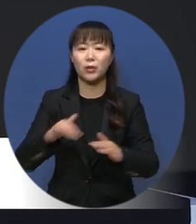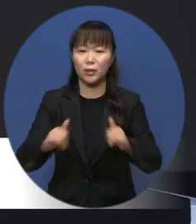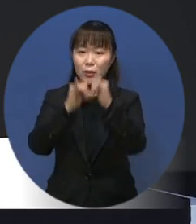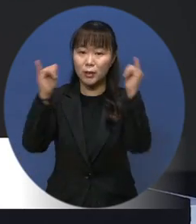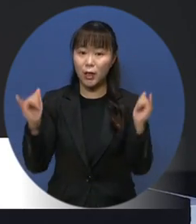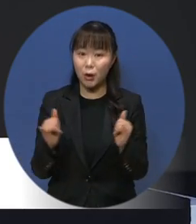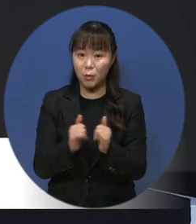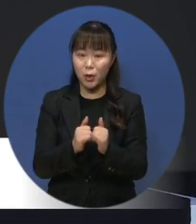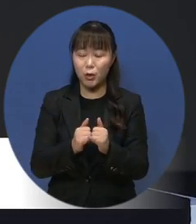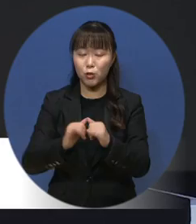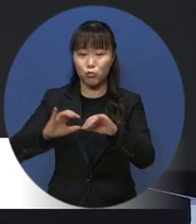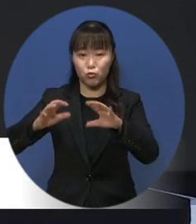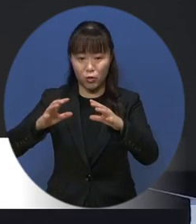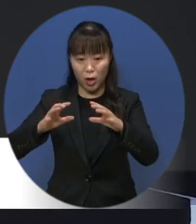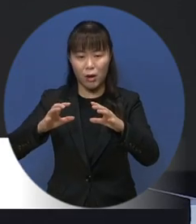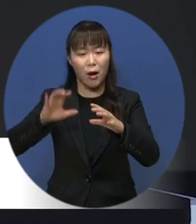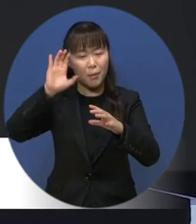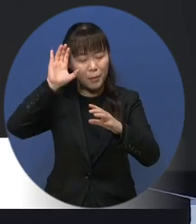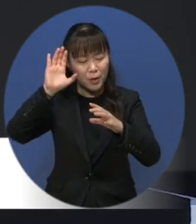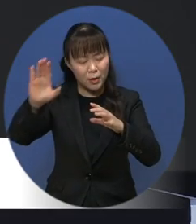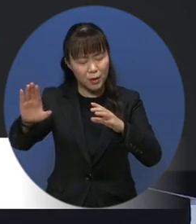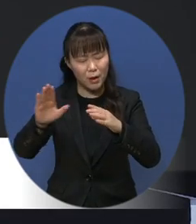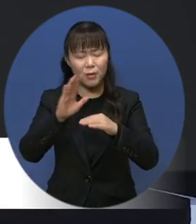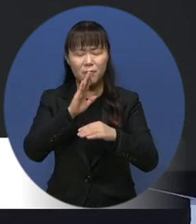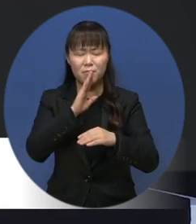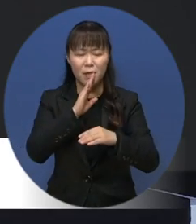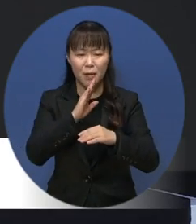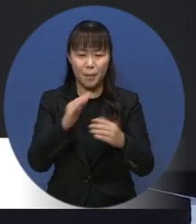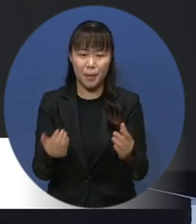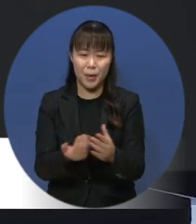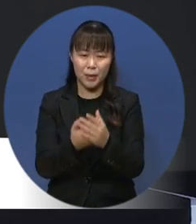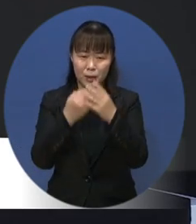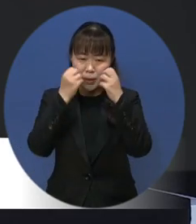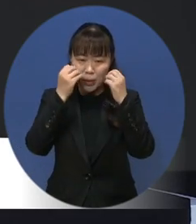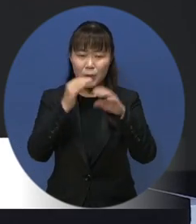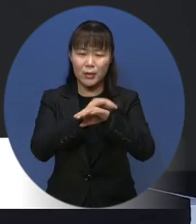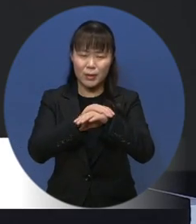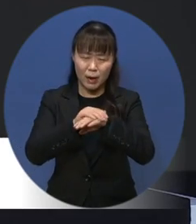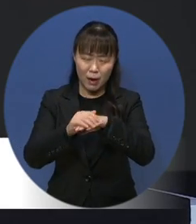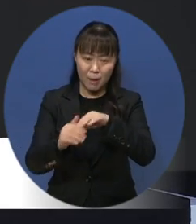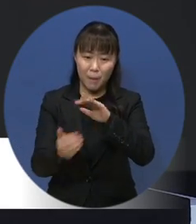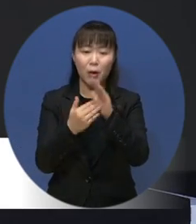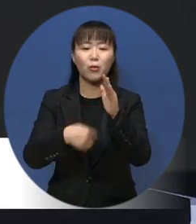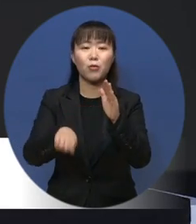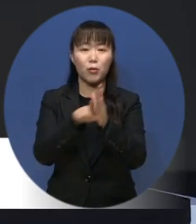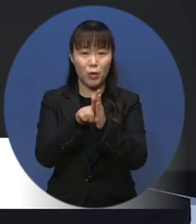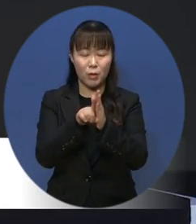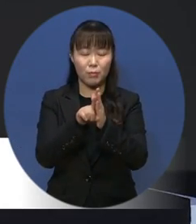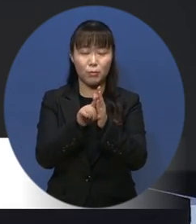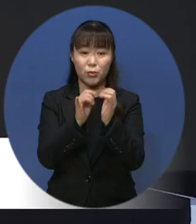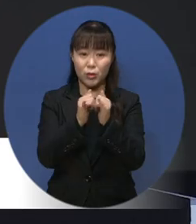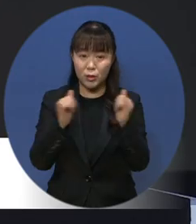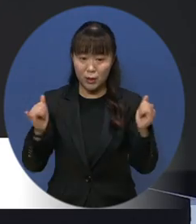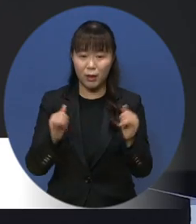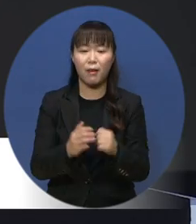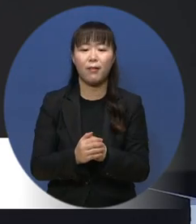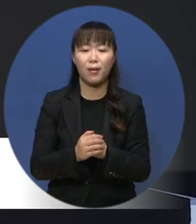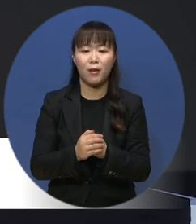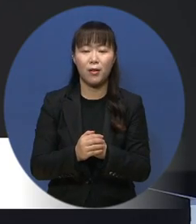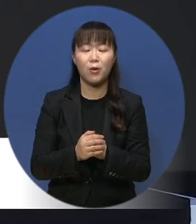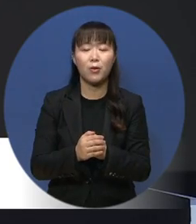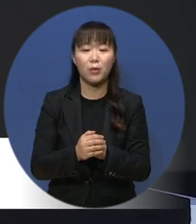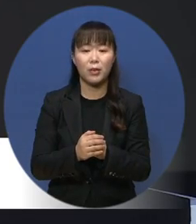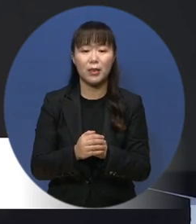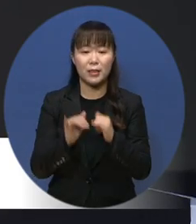우리 국가를 미래의 건강한 새로운 국가로 재탄생시킬 수 있는 분들에게 상을 드리기